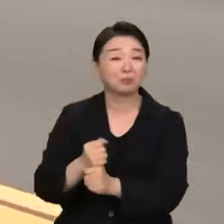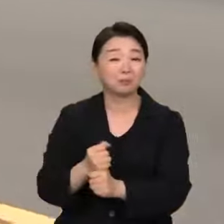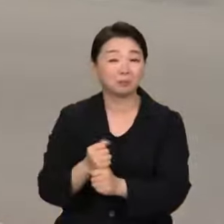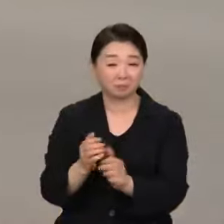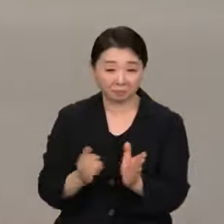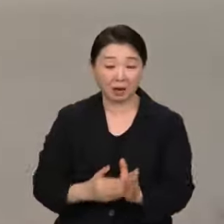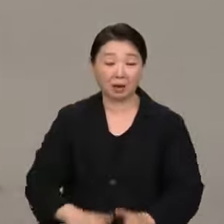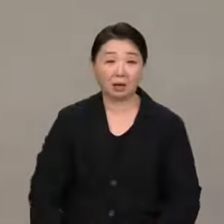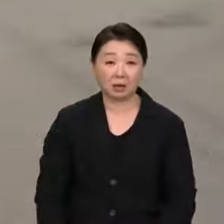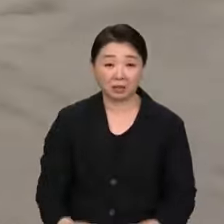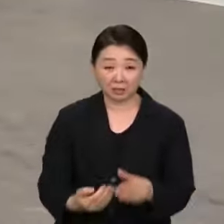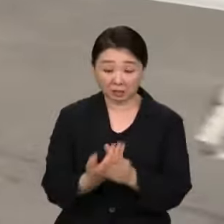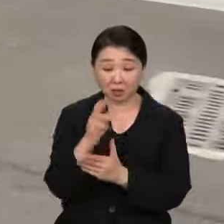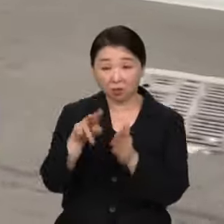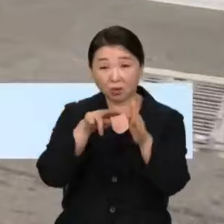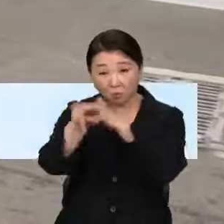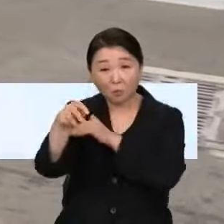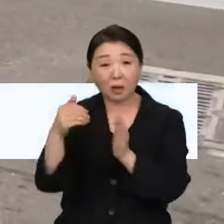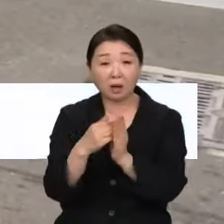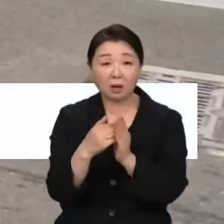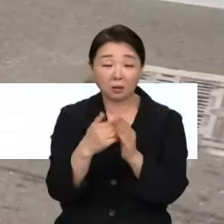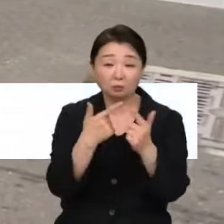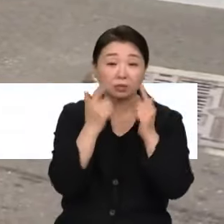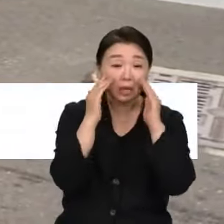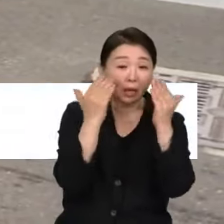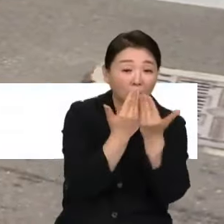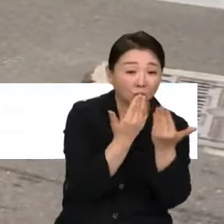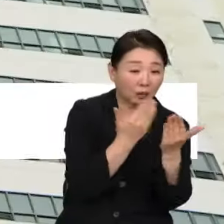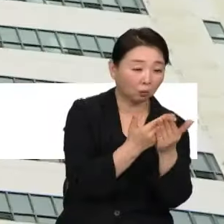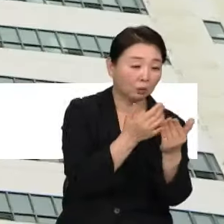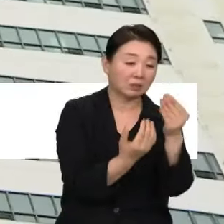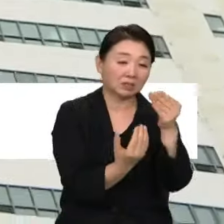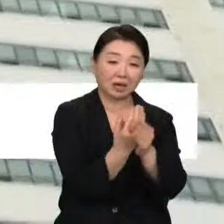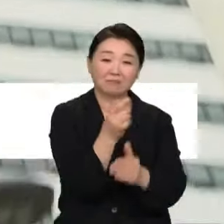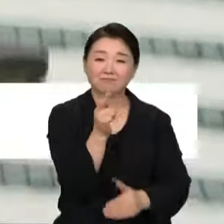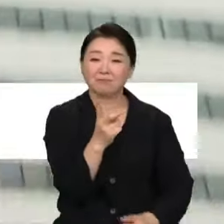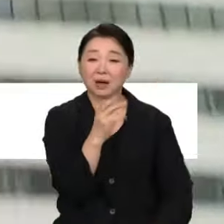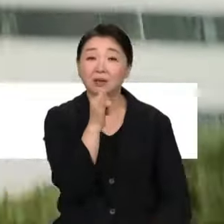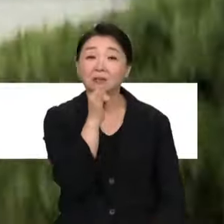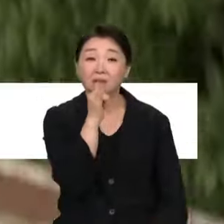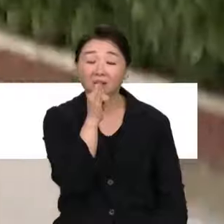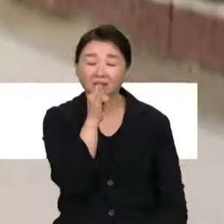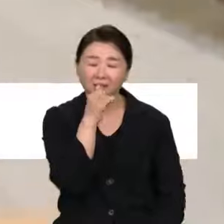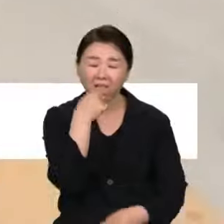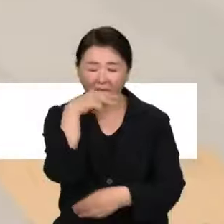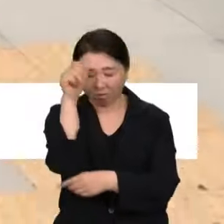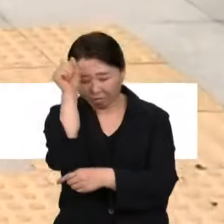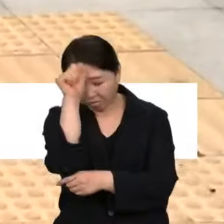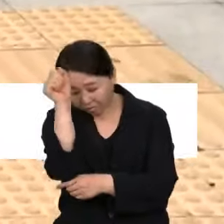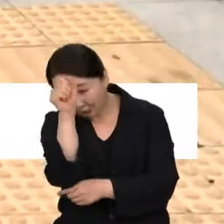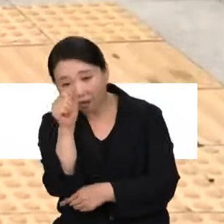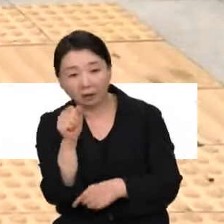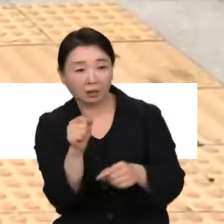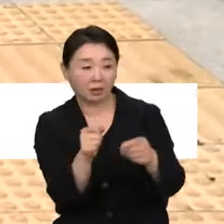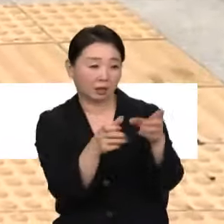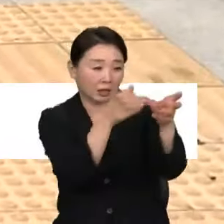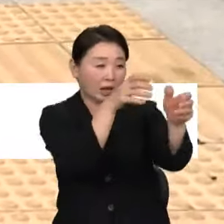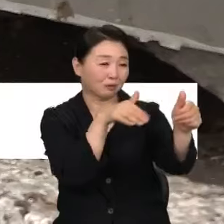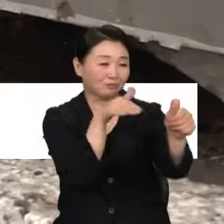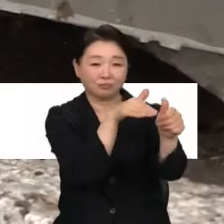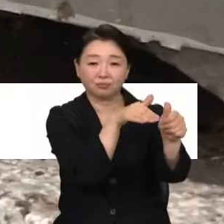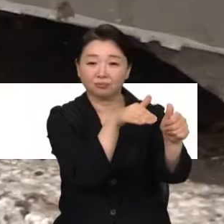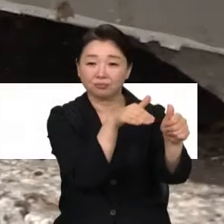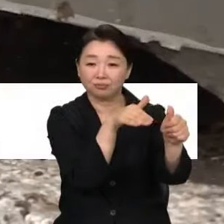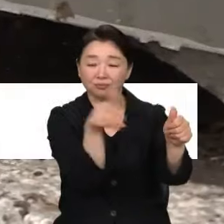사고 뒤 도주, 부산 해운대에선 이틀 연달아 일어났습니다. 만취해 가로등과 부딪힌 포르쉐 운전자는 7시간